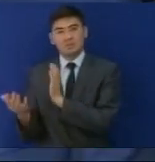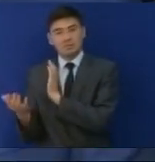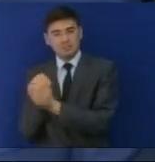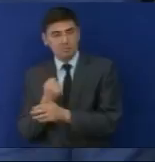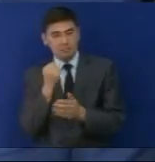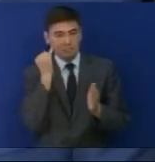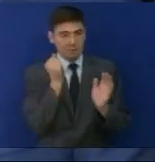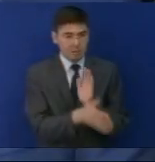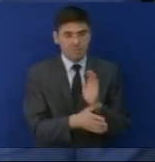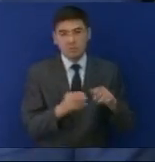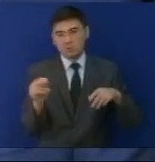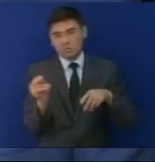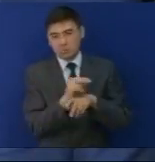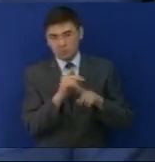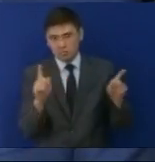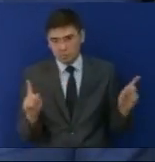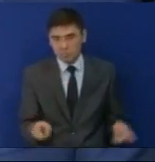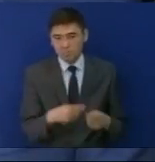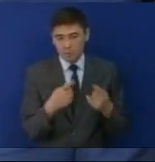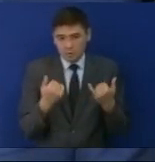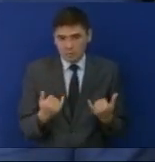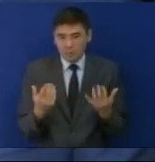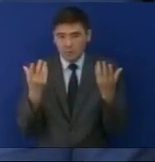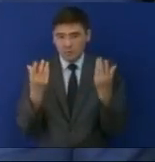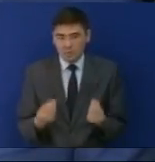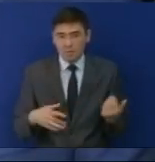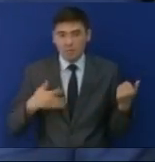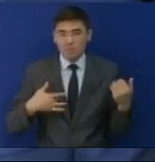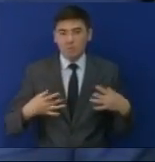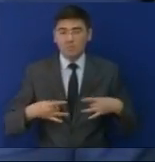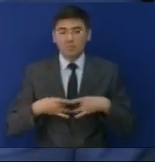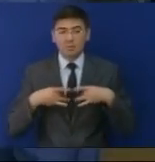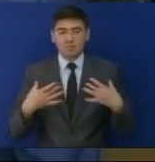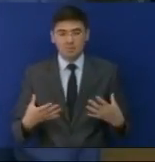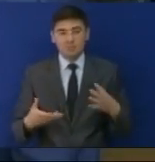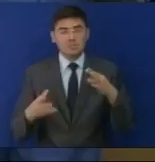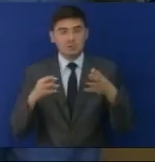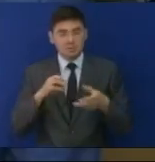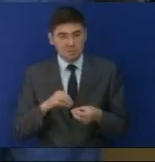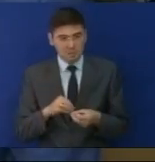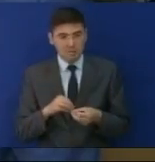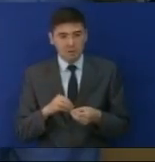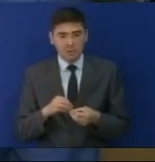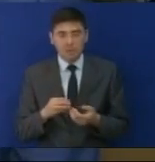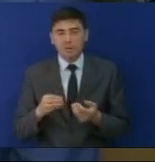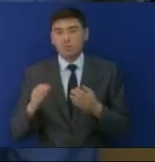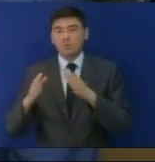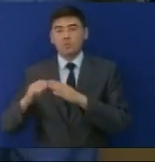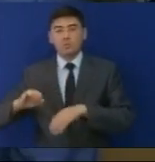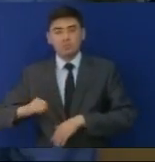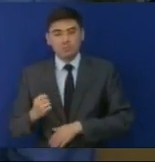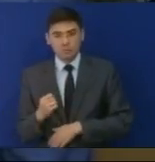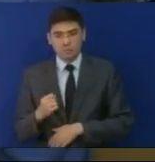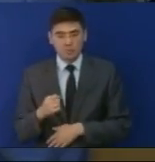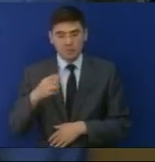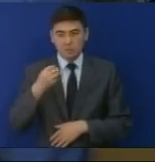Очень хорошая, большая работа сделана сегодня в честь дня Домбры. И вот это мероприятие мы проводим. Будет Дом дружбы-музей. И как раз здесь